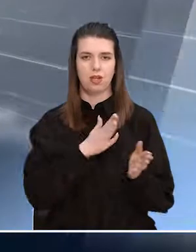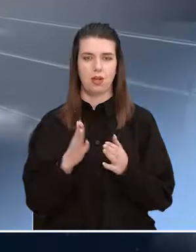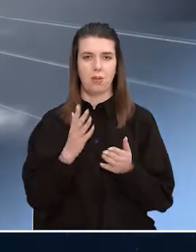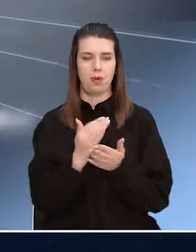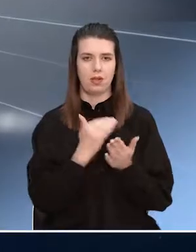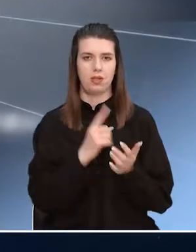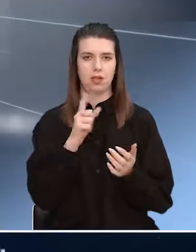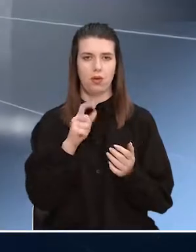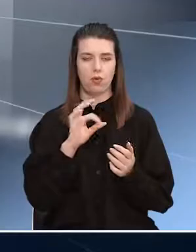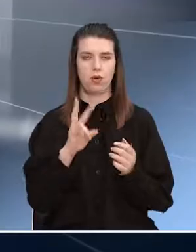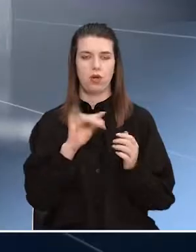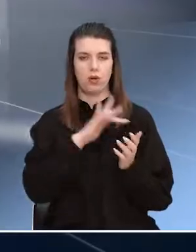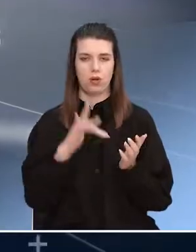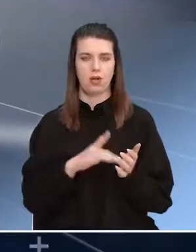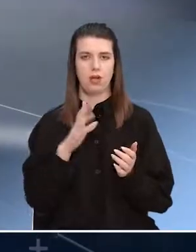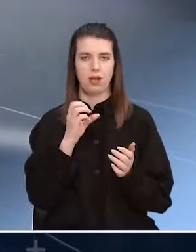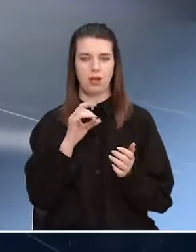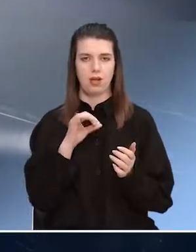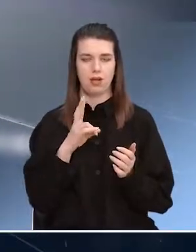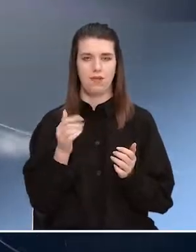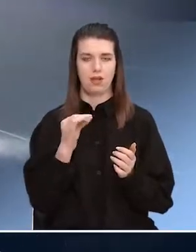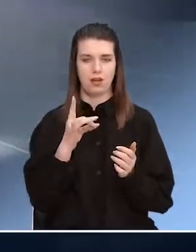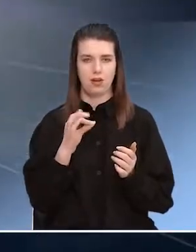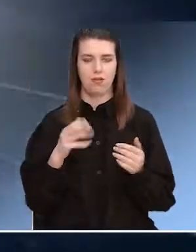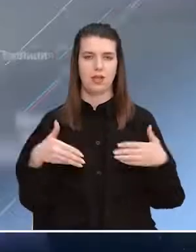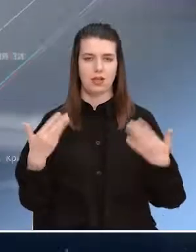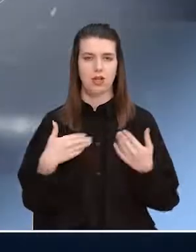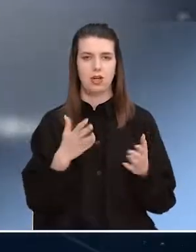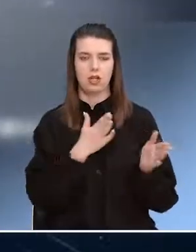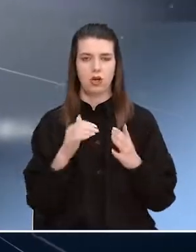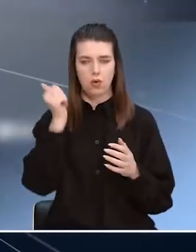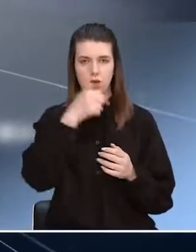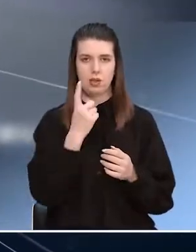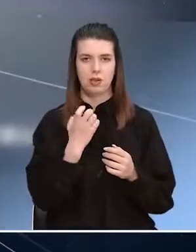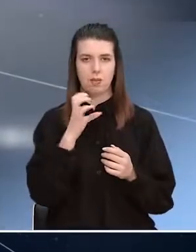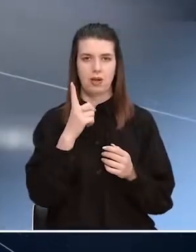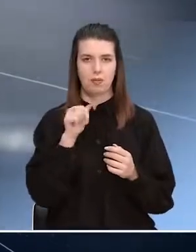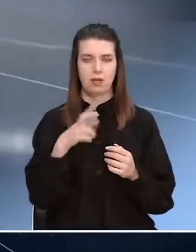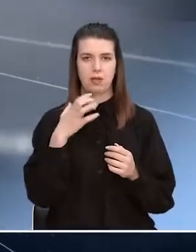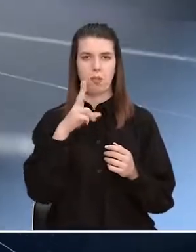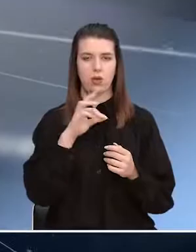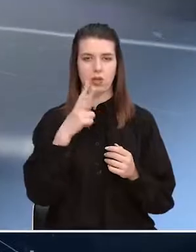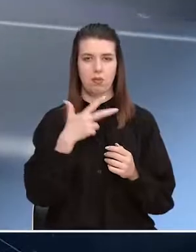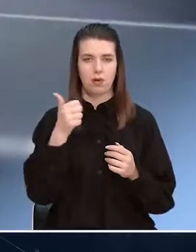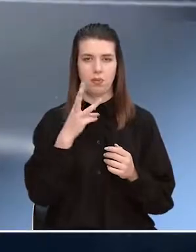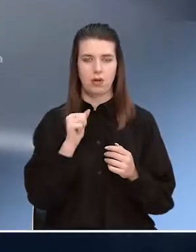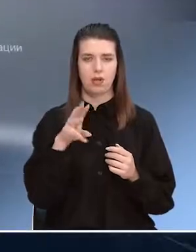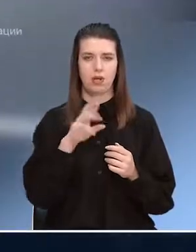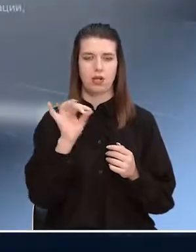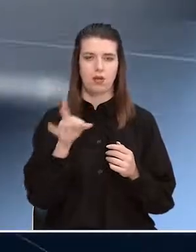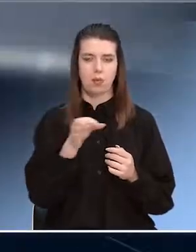в еженедельная программа законы город в студии елена ветрова здравствуйте ежегодно с 1 апреля по